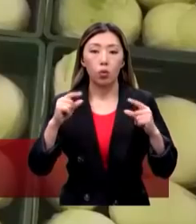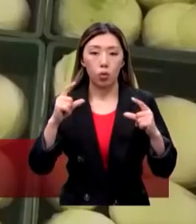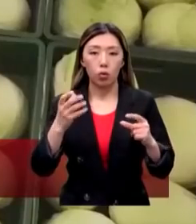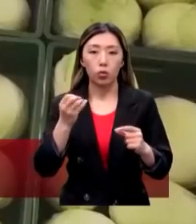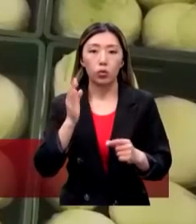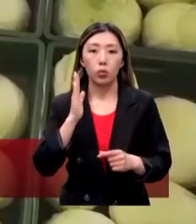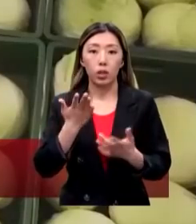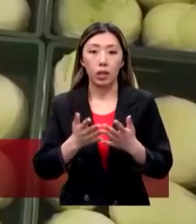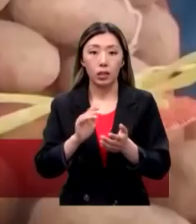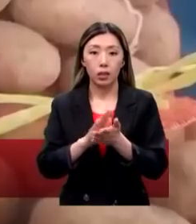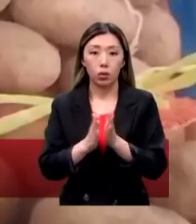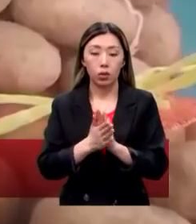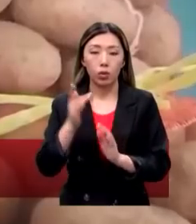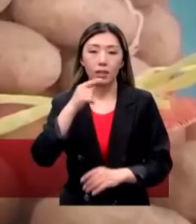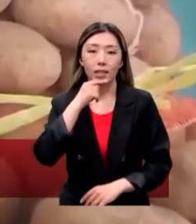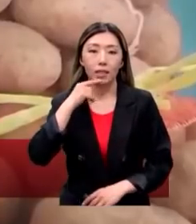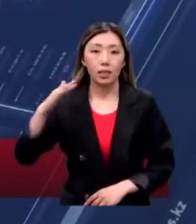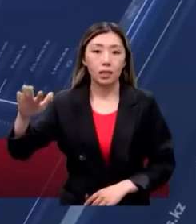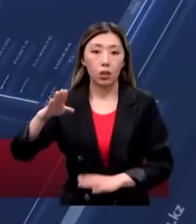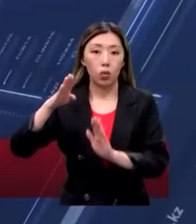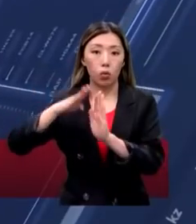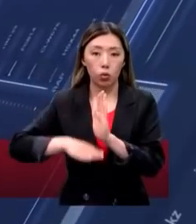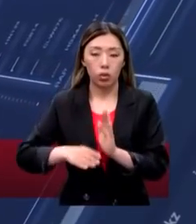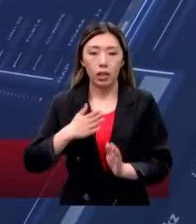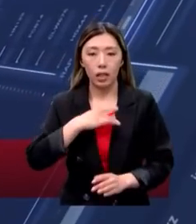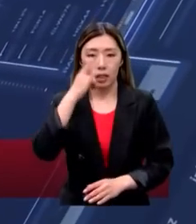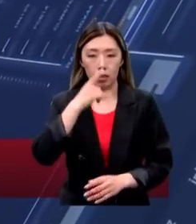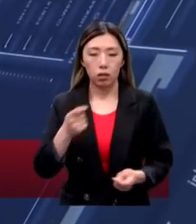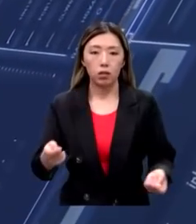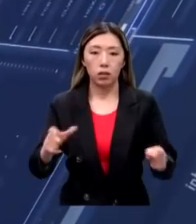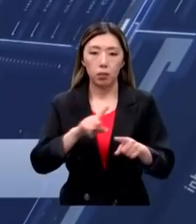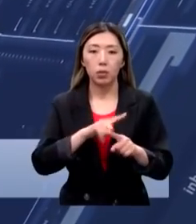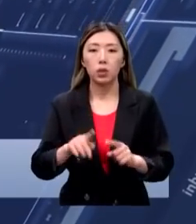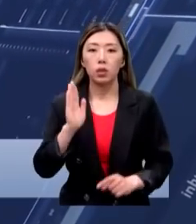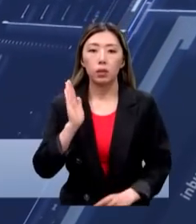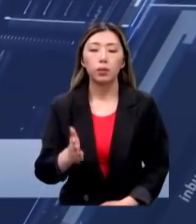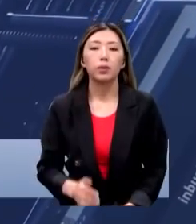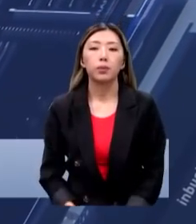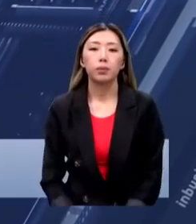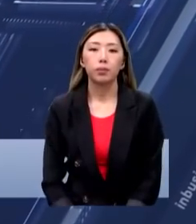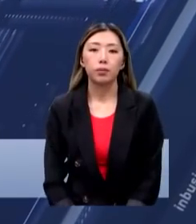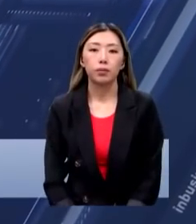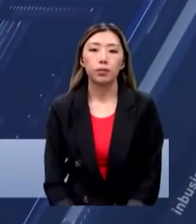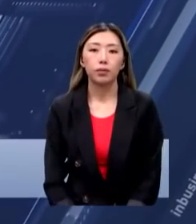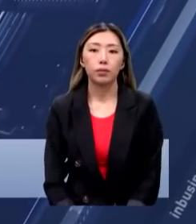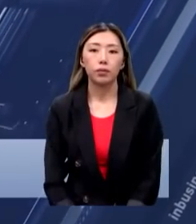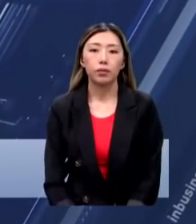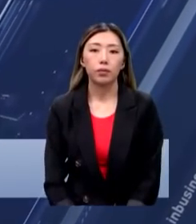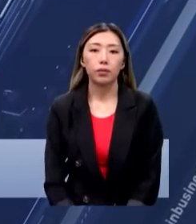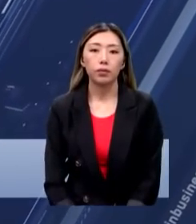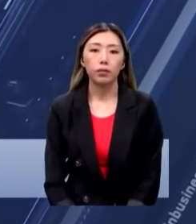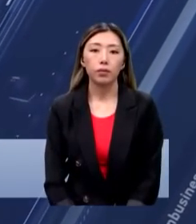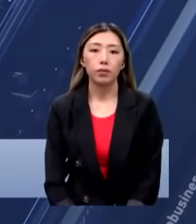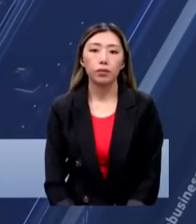ухудшении экономики соседней России он ускорится. Минимизировать импорт инфляции, его последствия можно